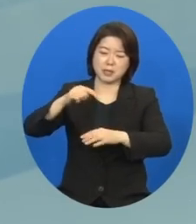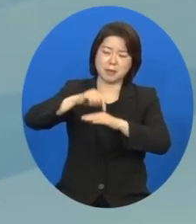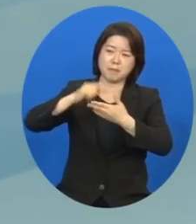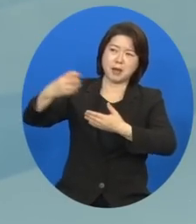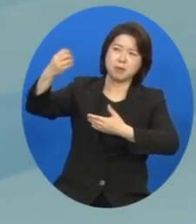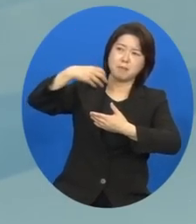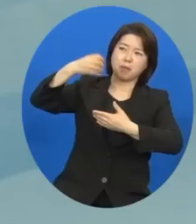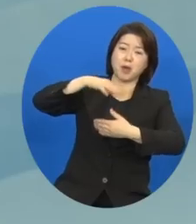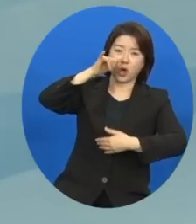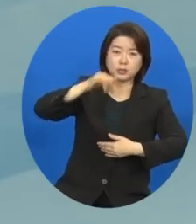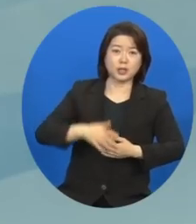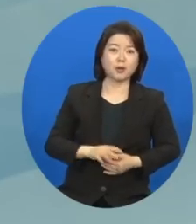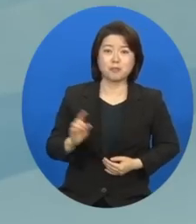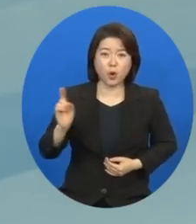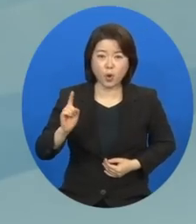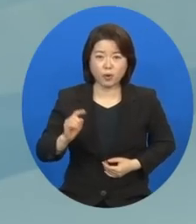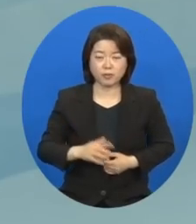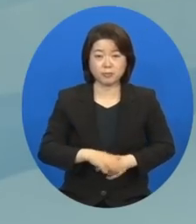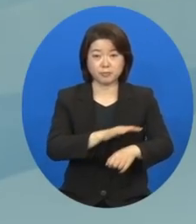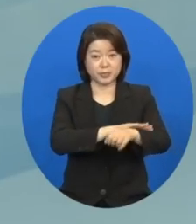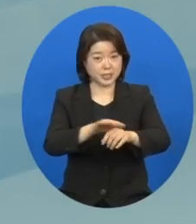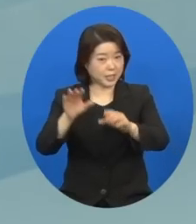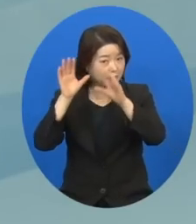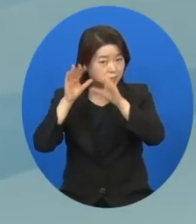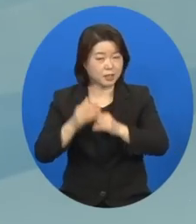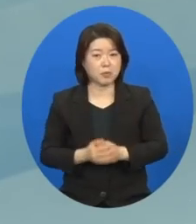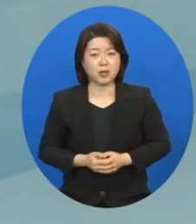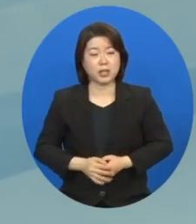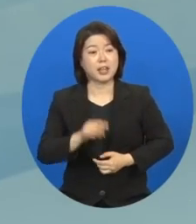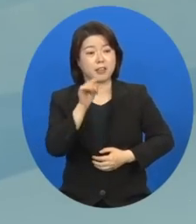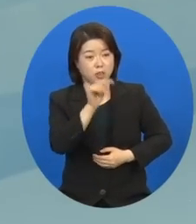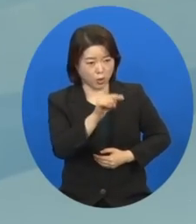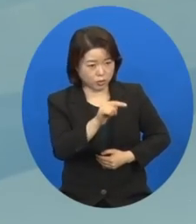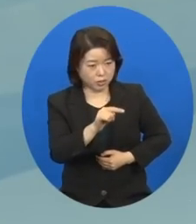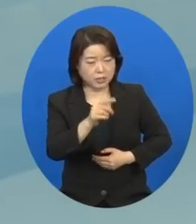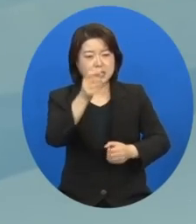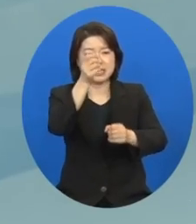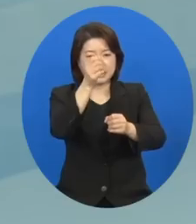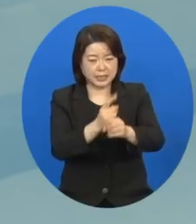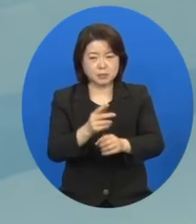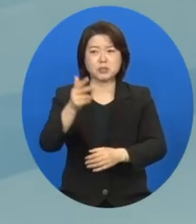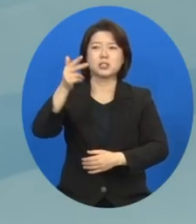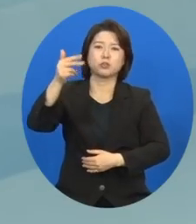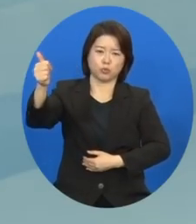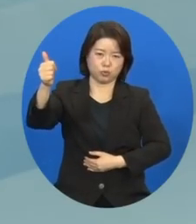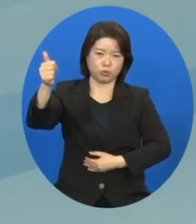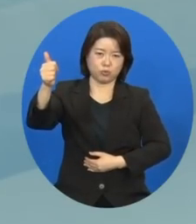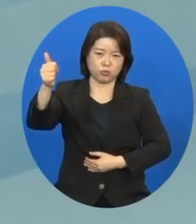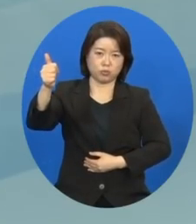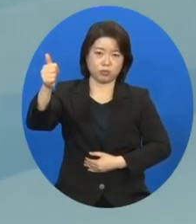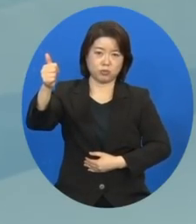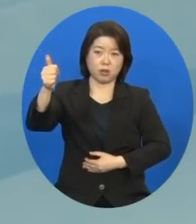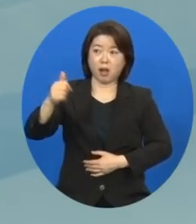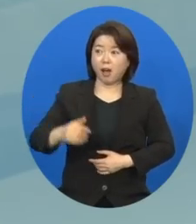주셨대요. 잘 들어보세요. 너는 이미 주다.